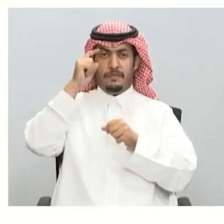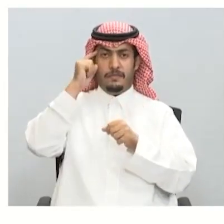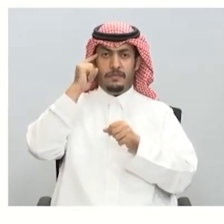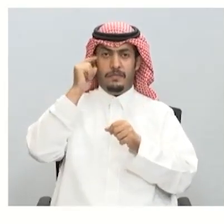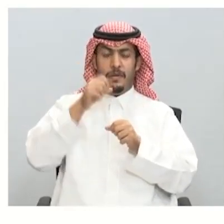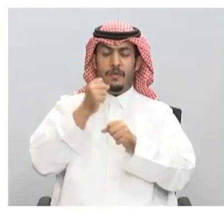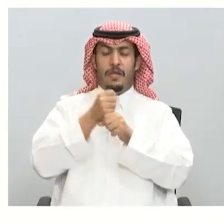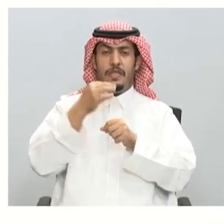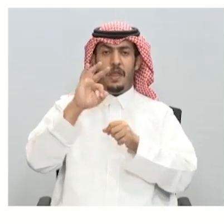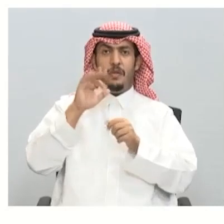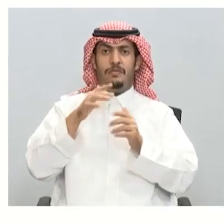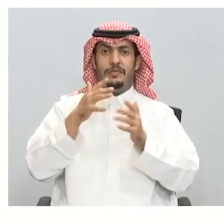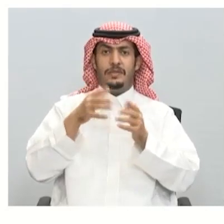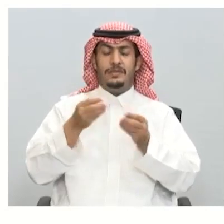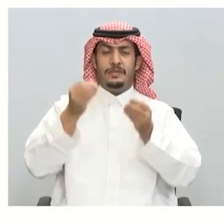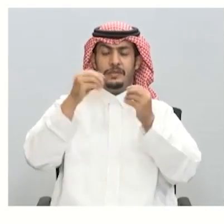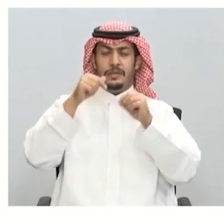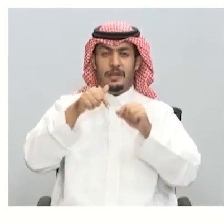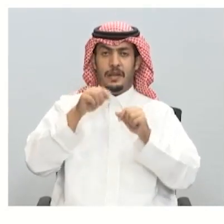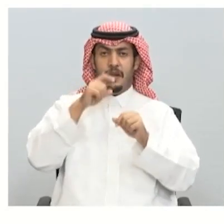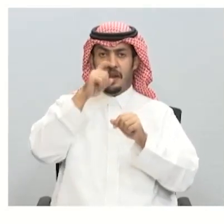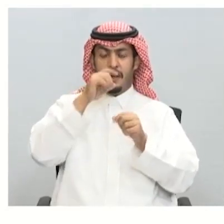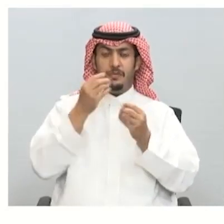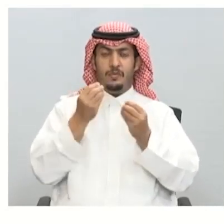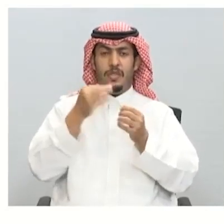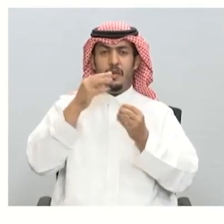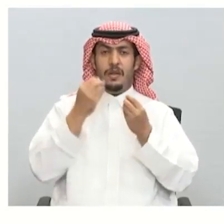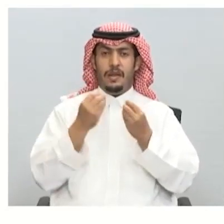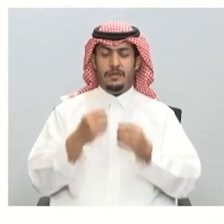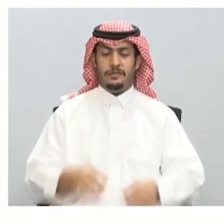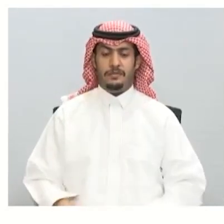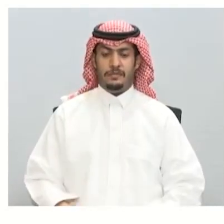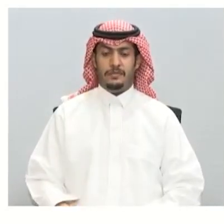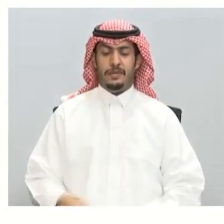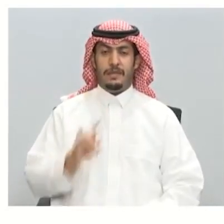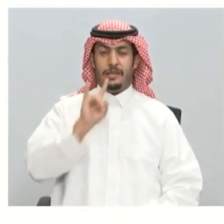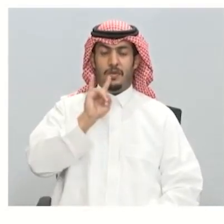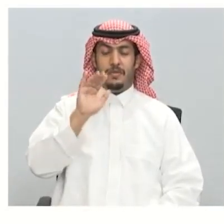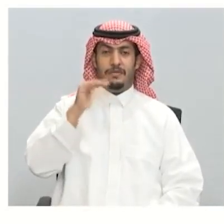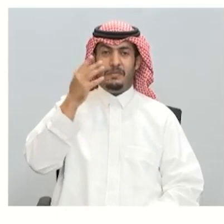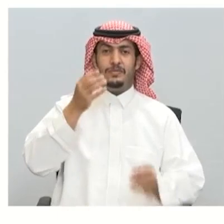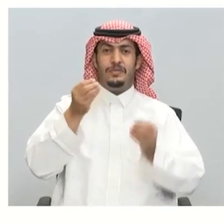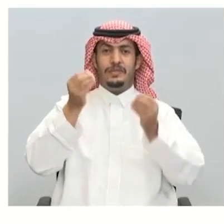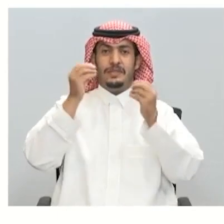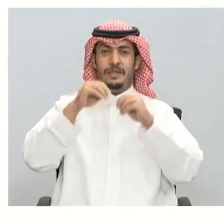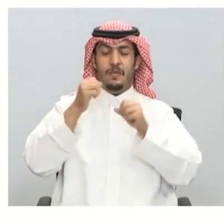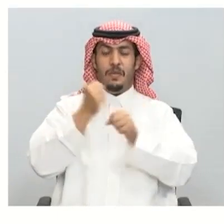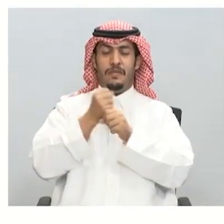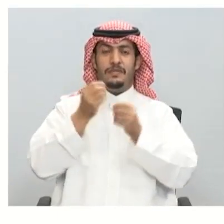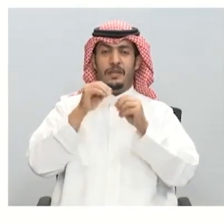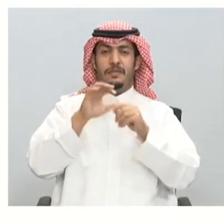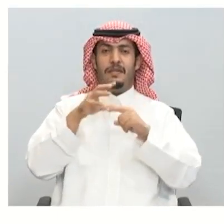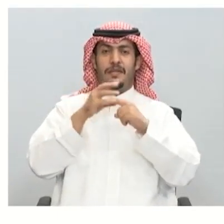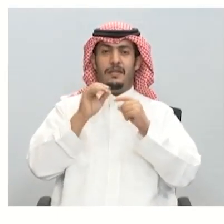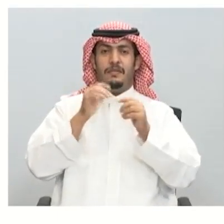وظائف الثانوي كثيره وبالتالي اصبحت قد تكون نادره او قليله وخلال عشره سنوات قد تندثر هذه الوظائف التي